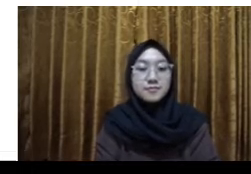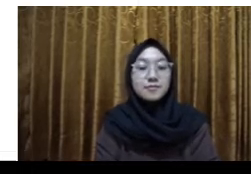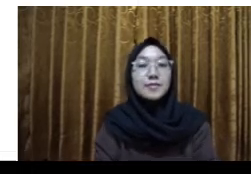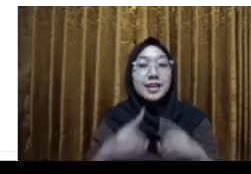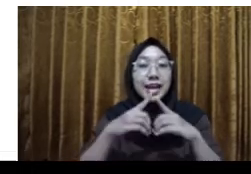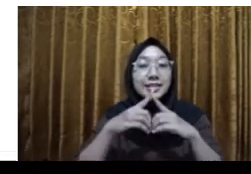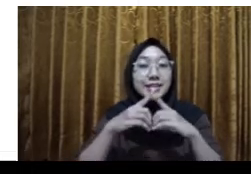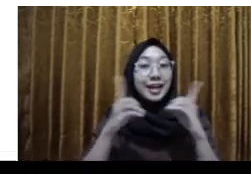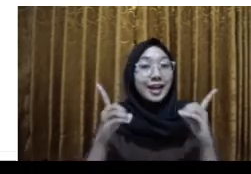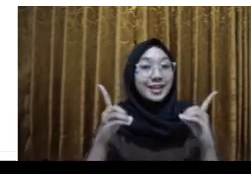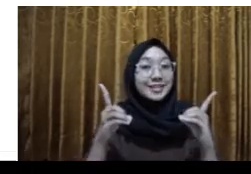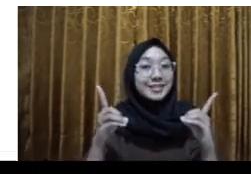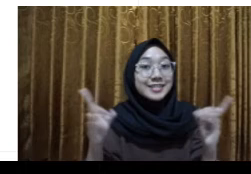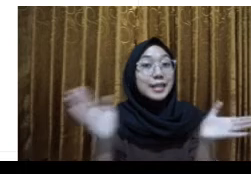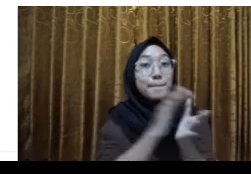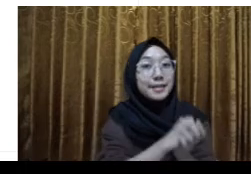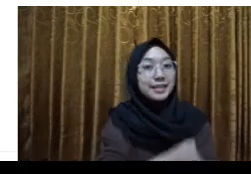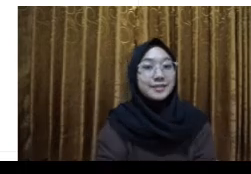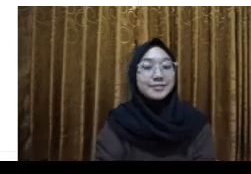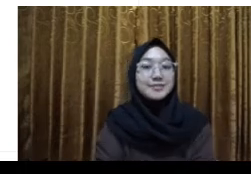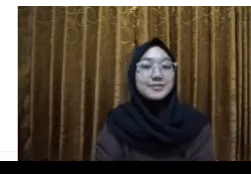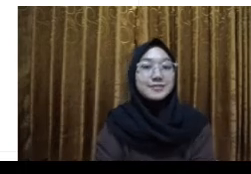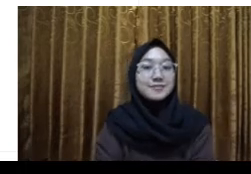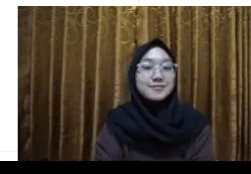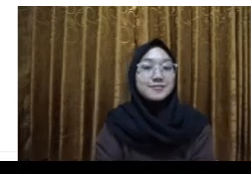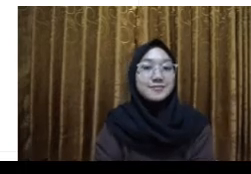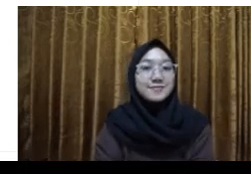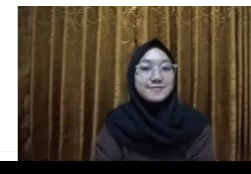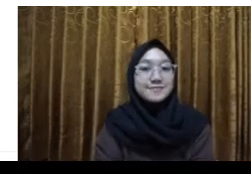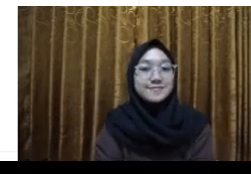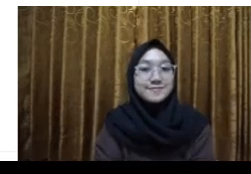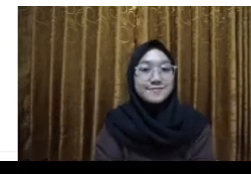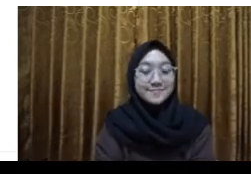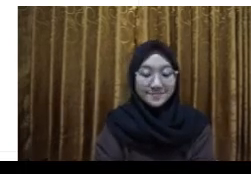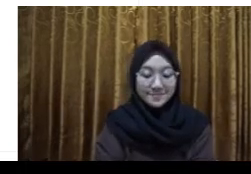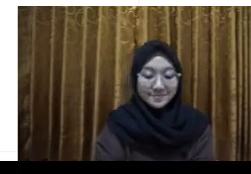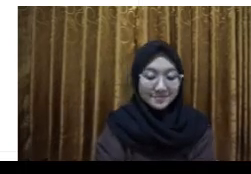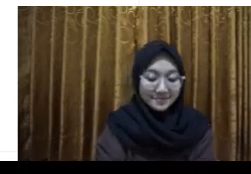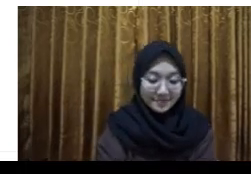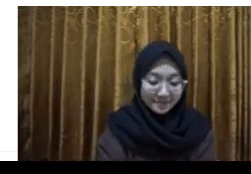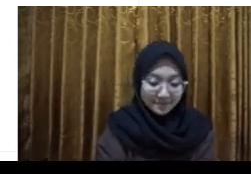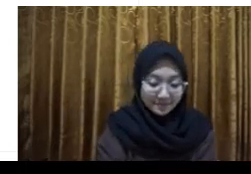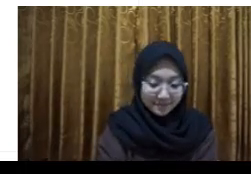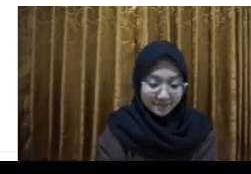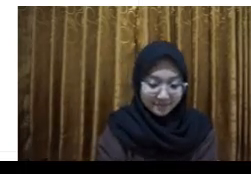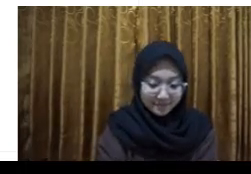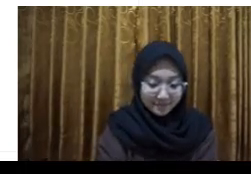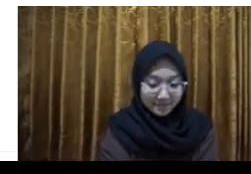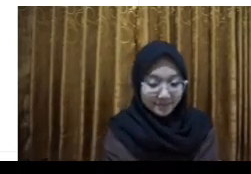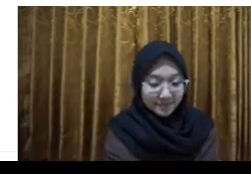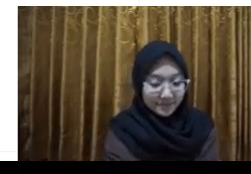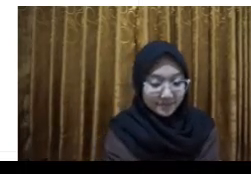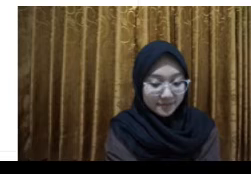data pribadi 1 Sangat sederhana ya. data pribadi Saya L Laxer punya 6 Laxer items